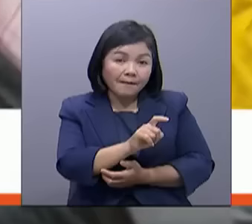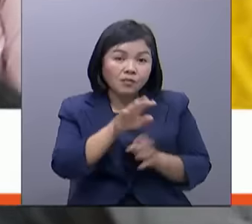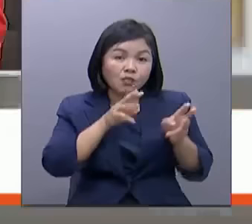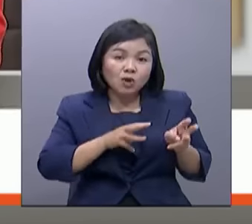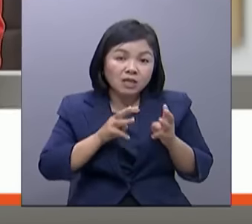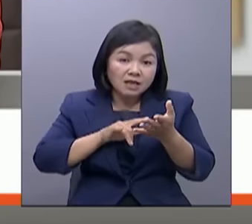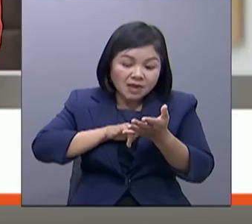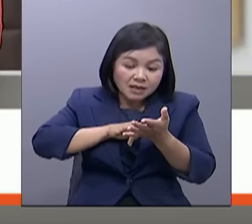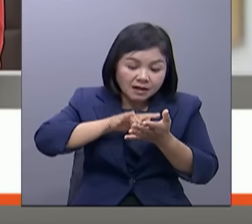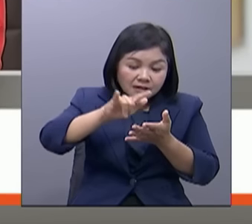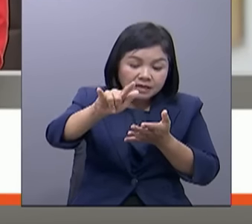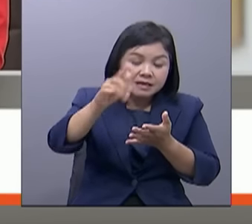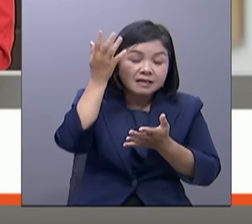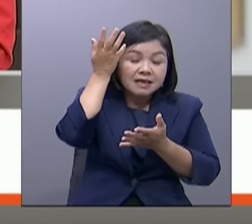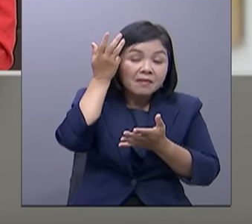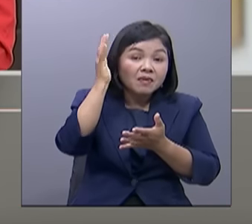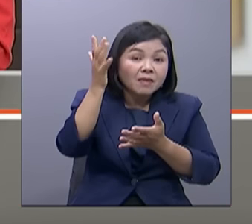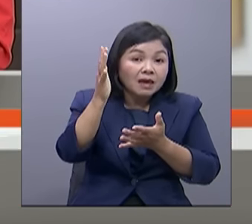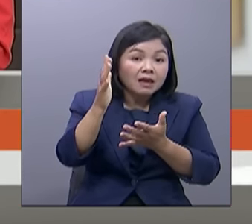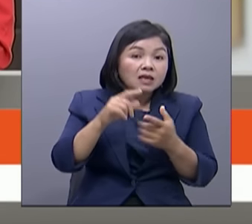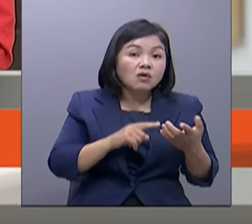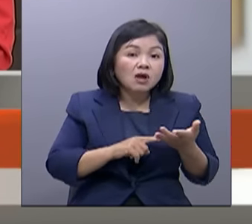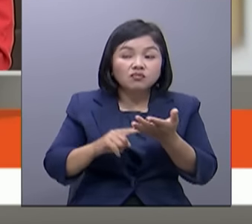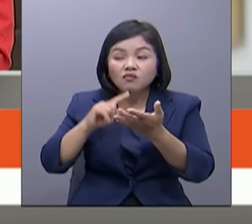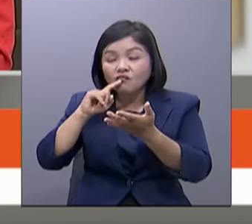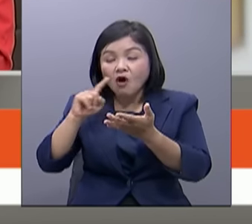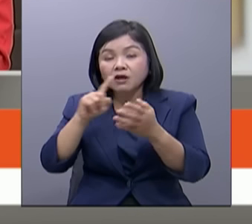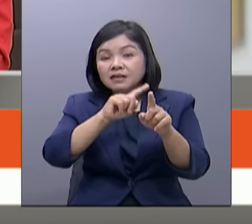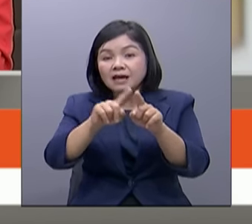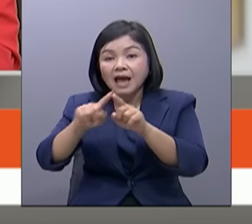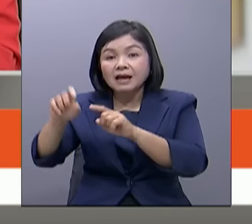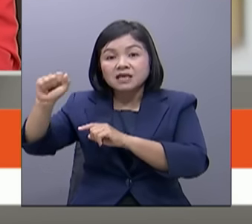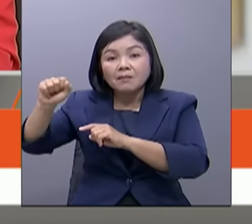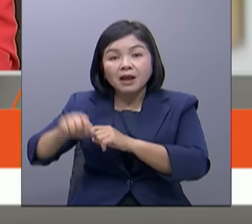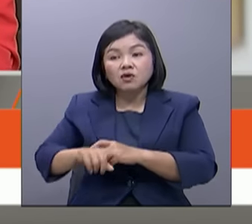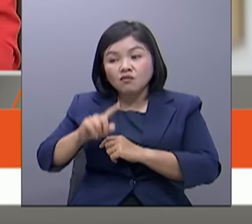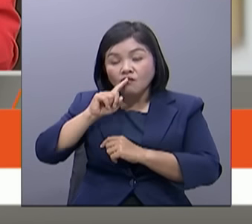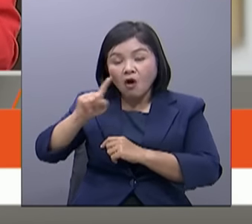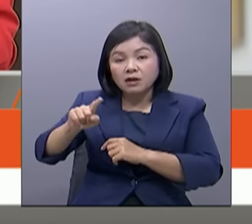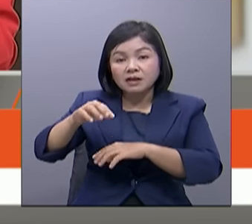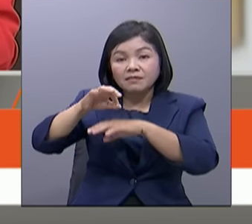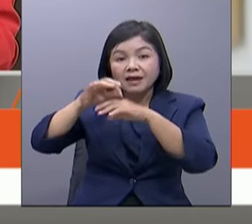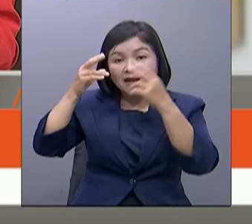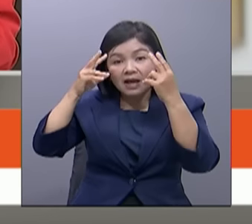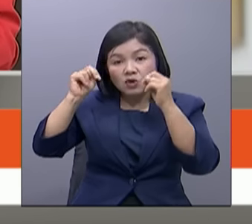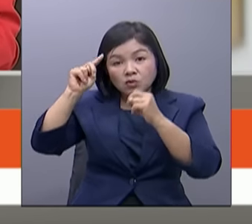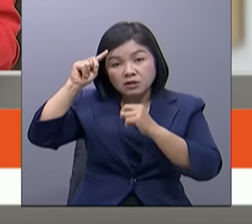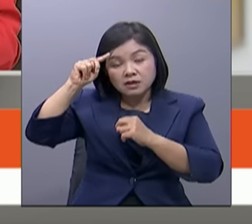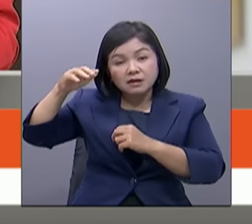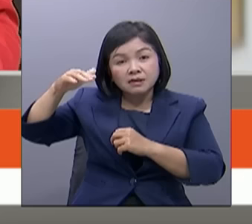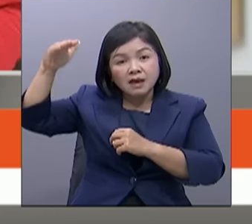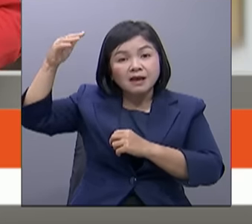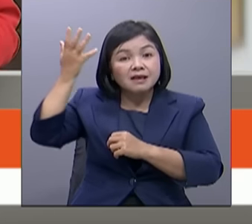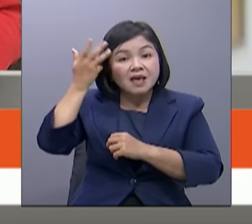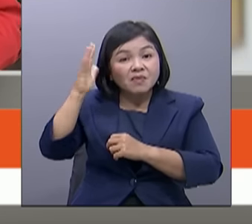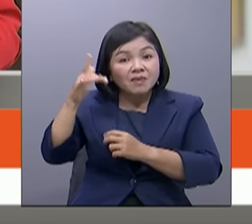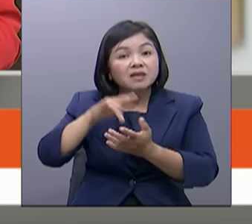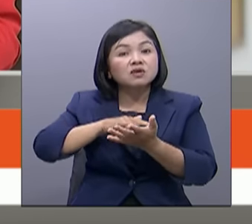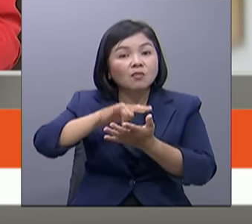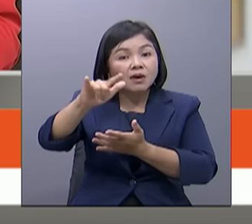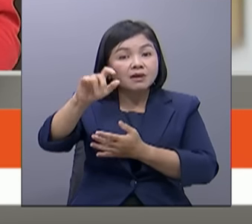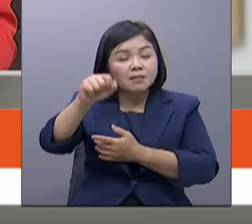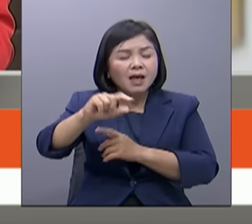ข้างที่จะสบายใจกับคดีความที่จะเกิดขึ้นโดยเฉพาะคดีของคุณเศรษฐาด้วยดูเหมือนว่าก็จะแต่ว่ามีหลายท่านในแวดว